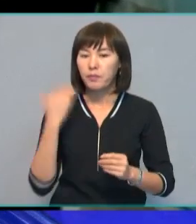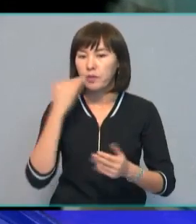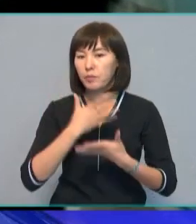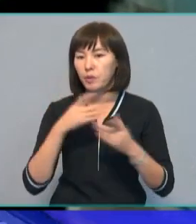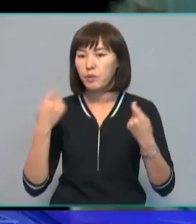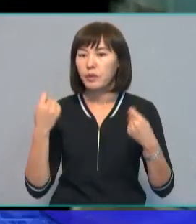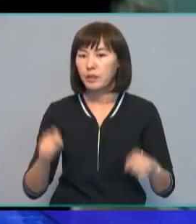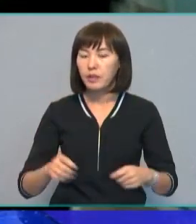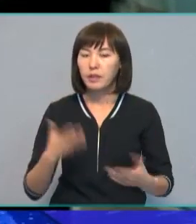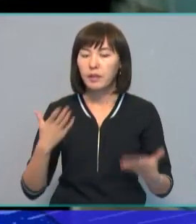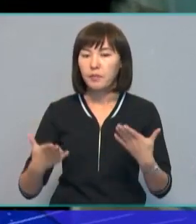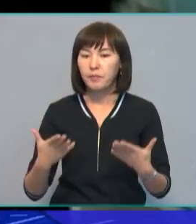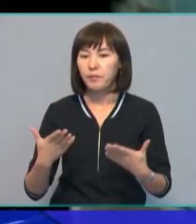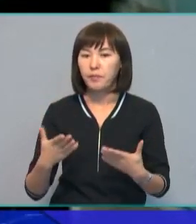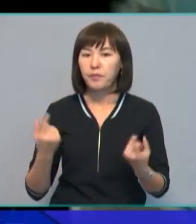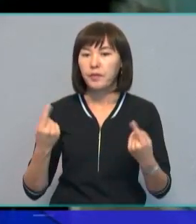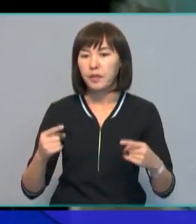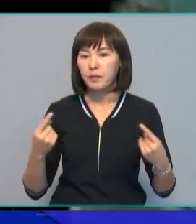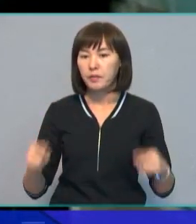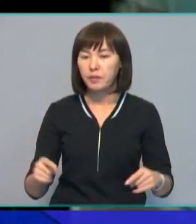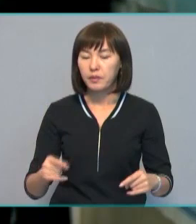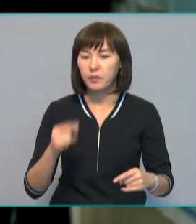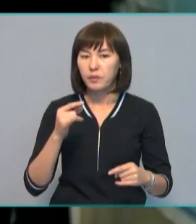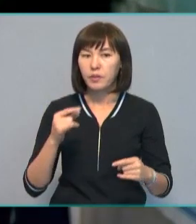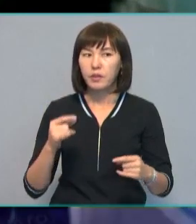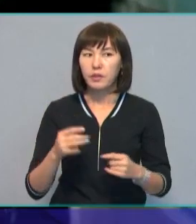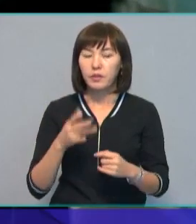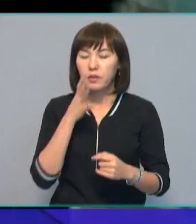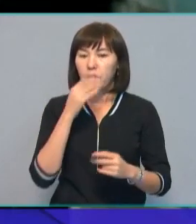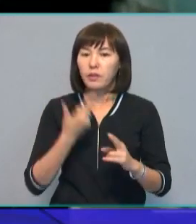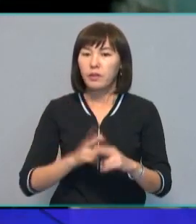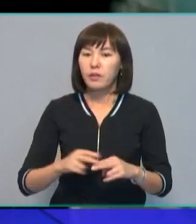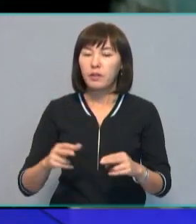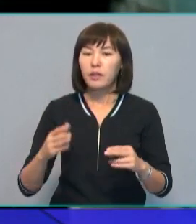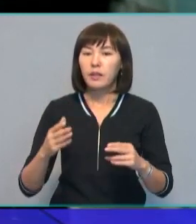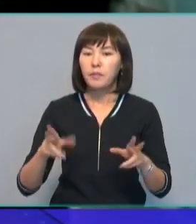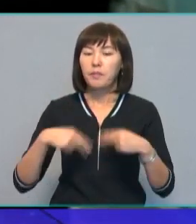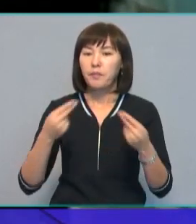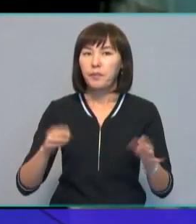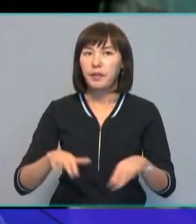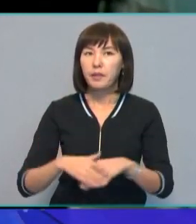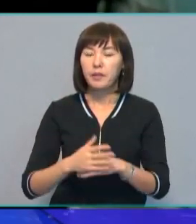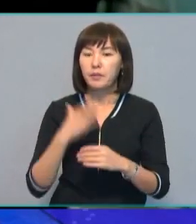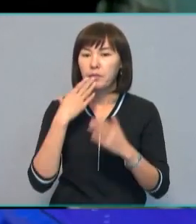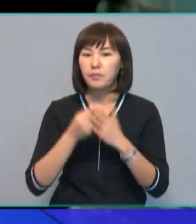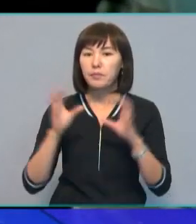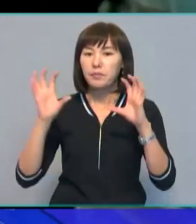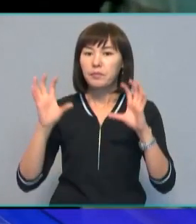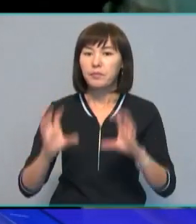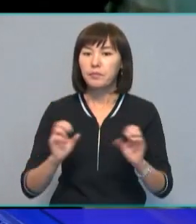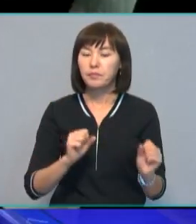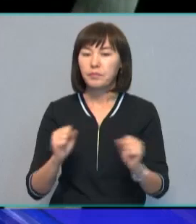тауар сатқанда немесе басқа мерзімі өткен тауар сатқан кезде осыны дәлел ретінде беріп қайтадан өзінің құқығын қорғай